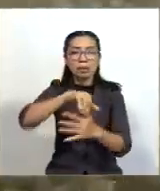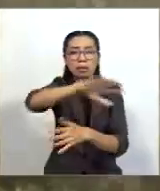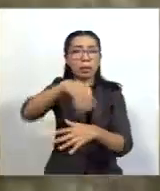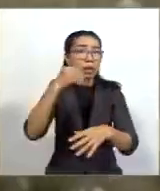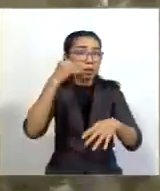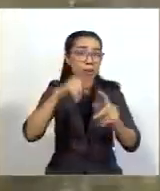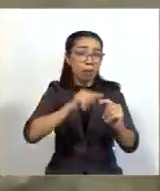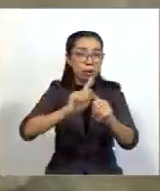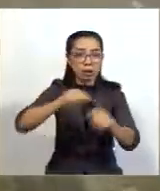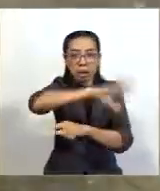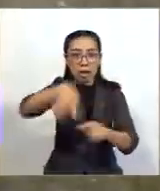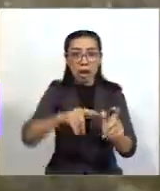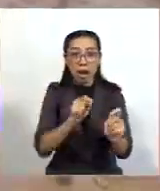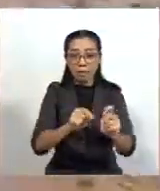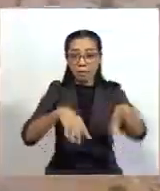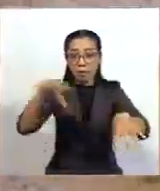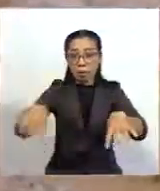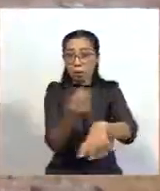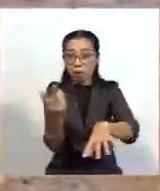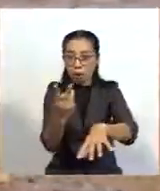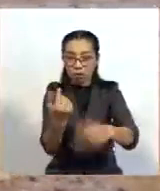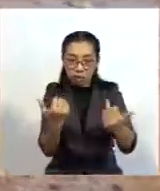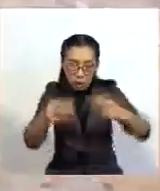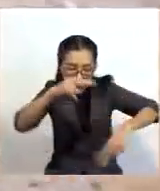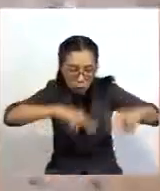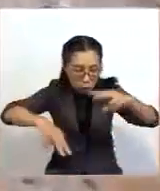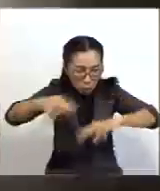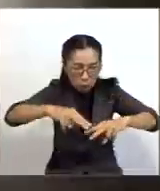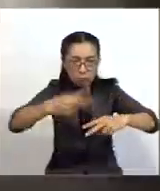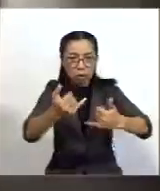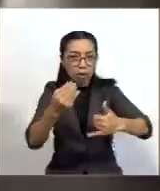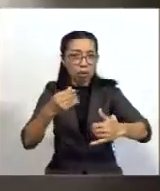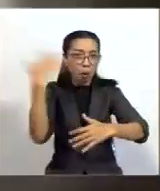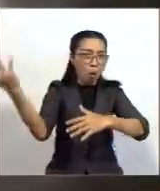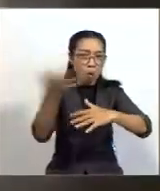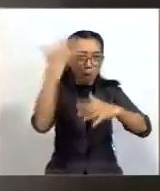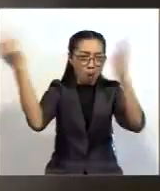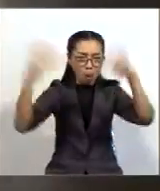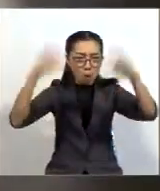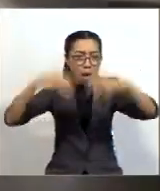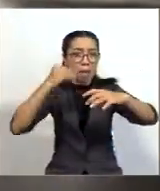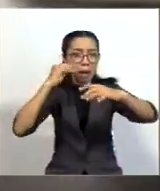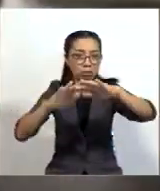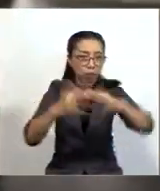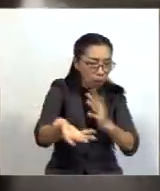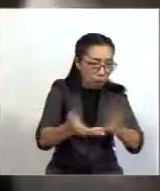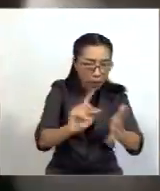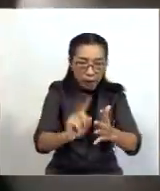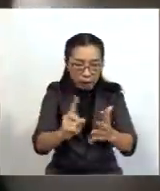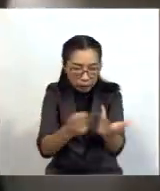พื้นที่ทั้งสิ้น2อำเภอกำลังสำรวจความเสียหายจากพายุฤดูร้อนที่พัดผ่านค่ะ